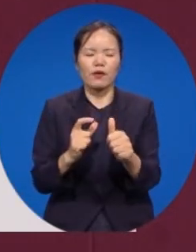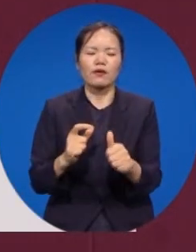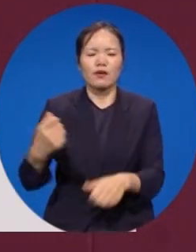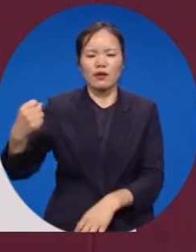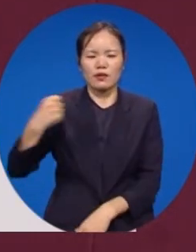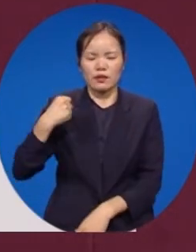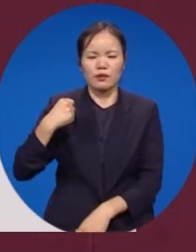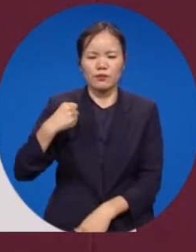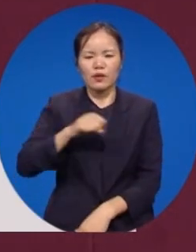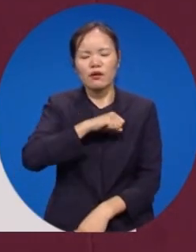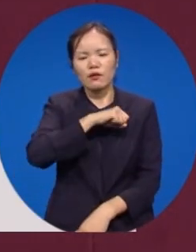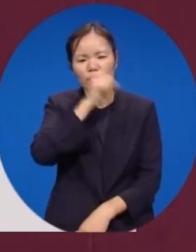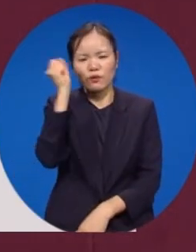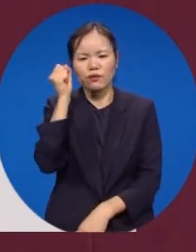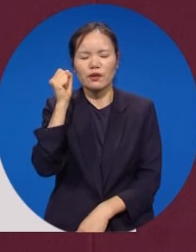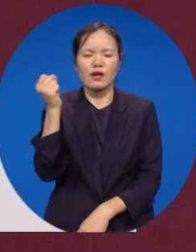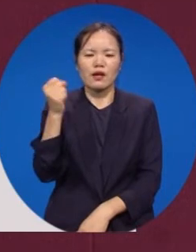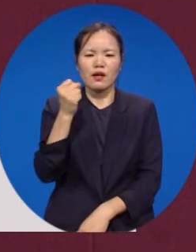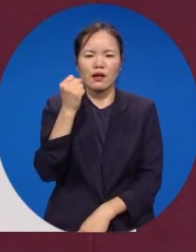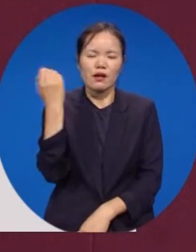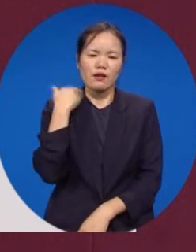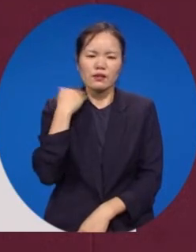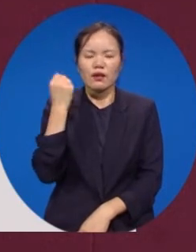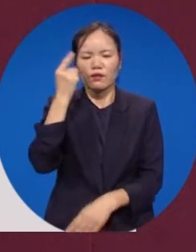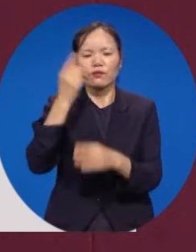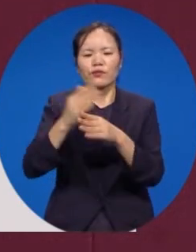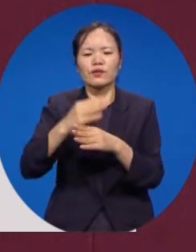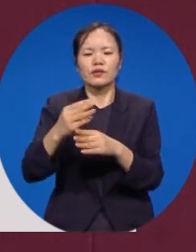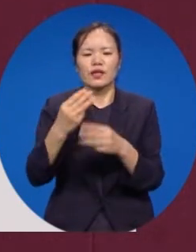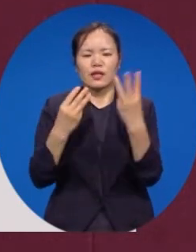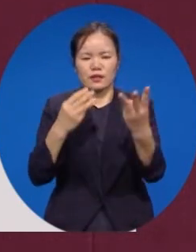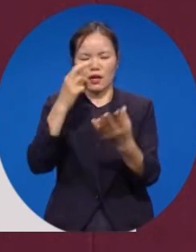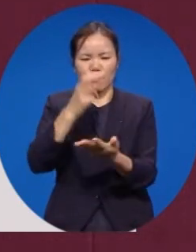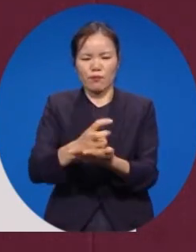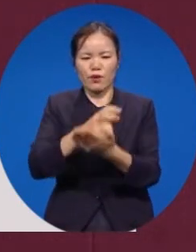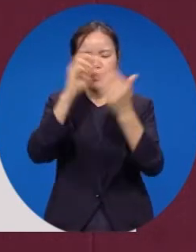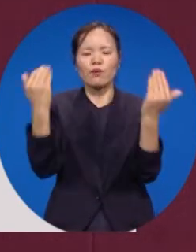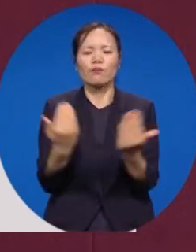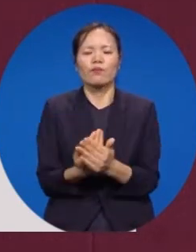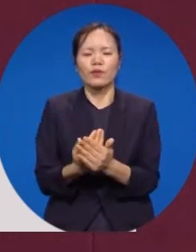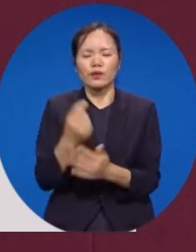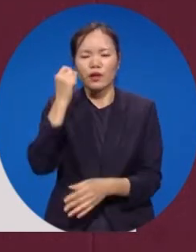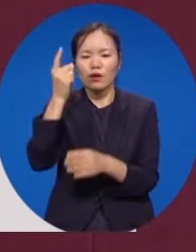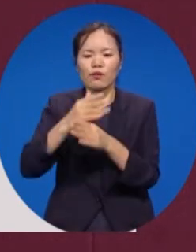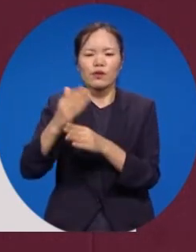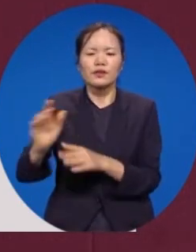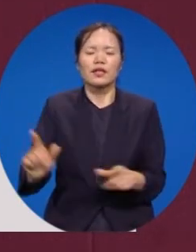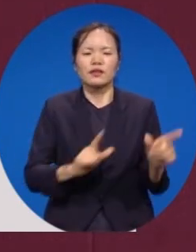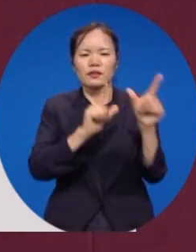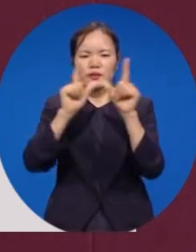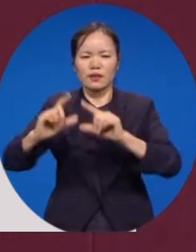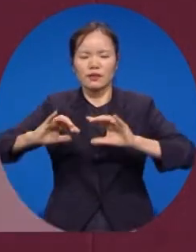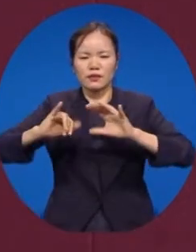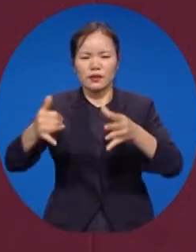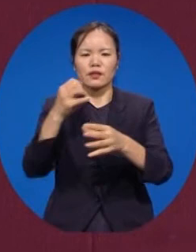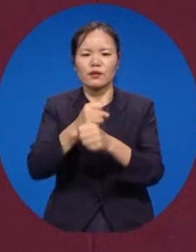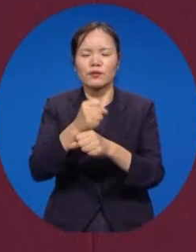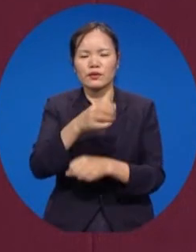힘으로 통과시킨 전월세 3법은 도리어 모두가 월세 사는 세상을 현실화하고